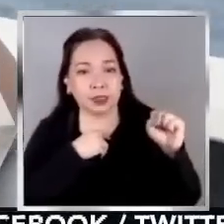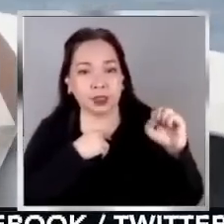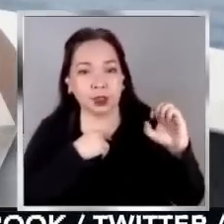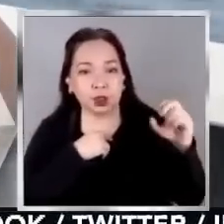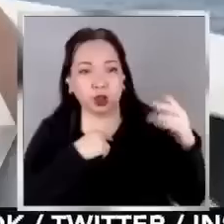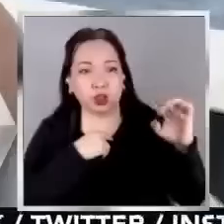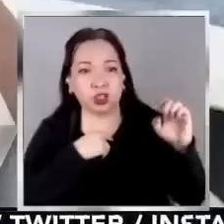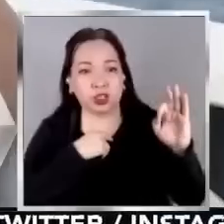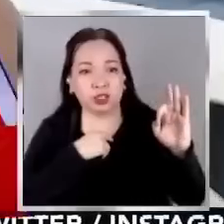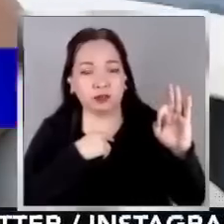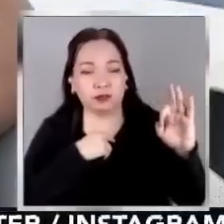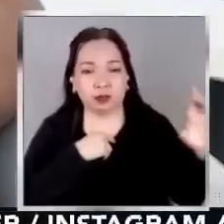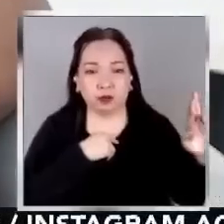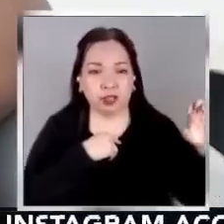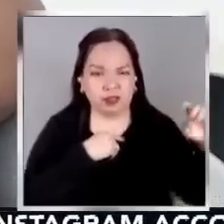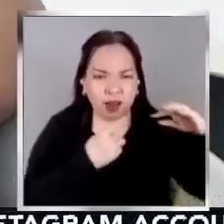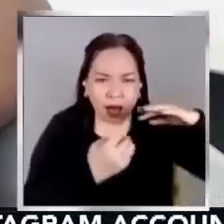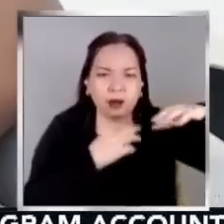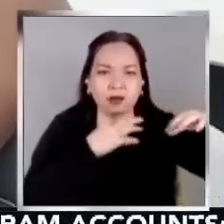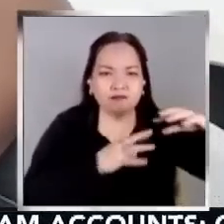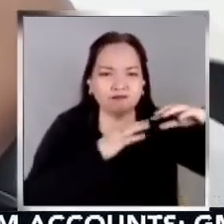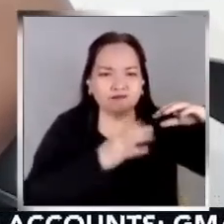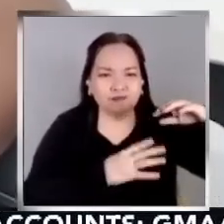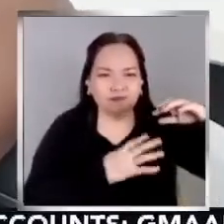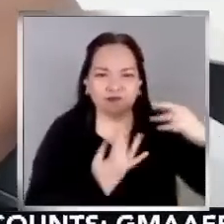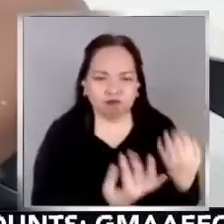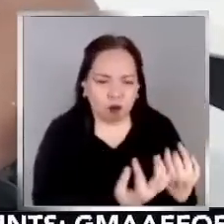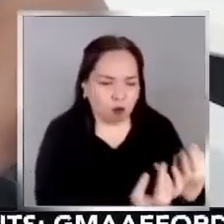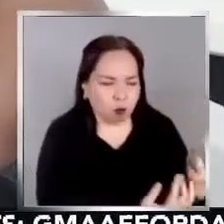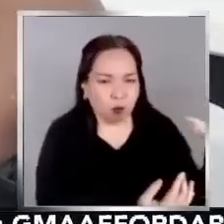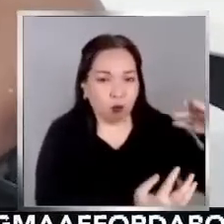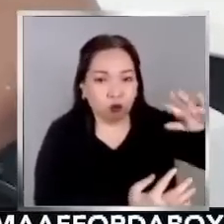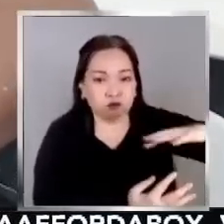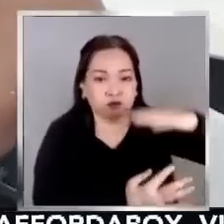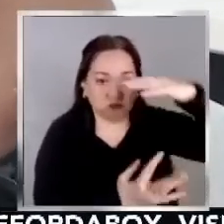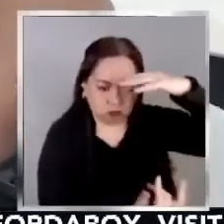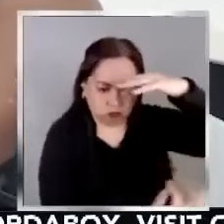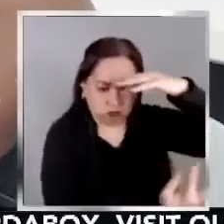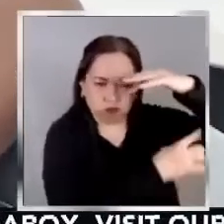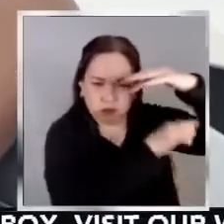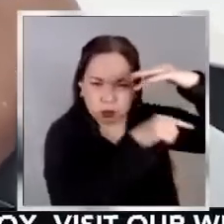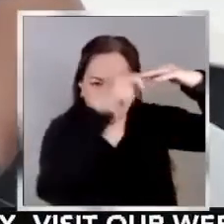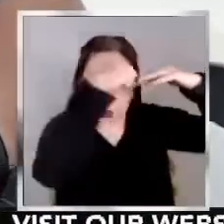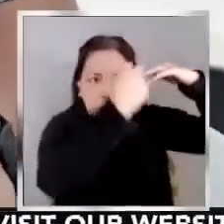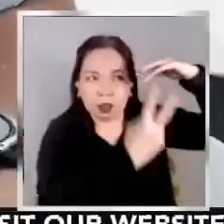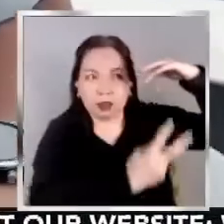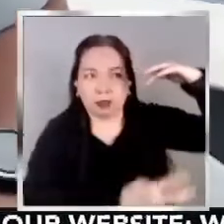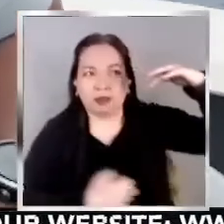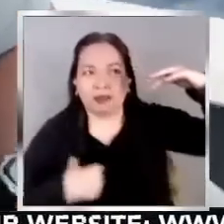mag-alas 9, may natanggap akong text. Smart welcomes you to China.